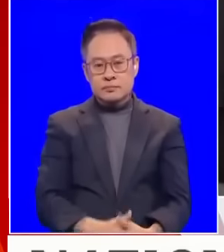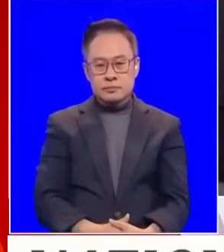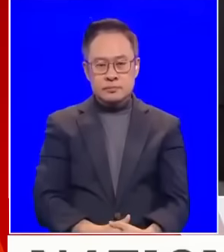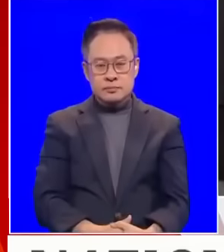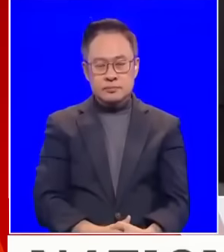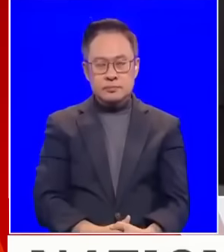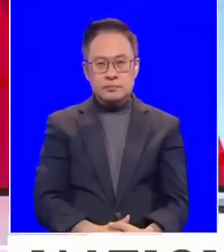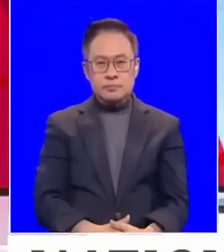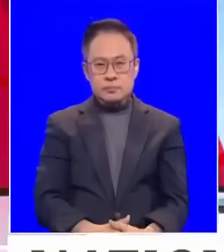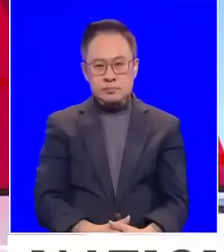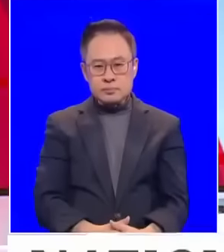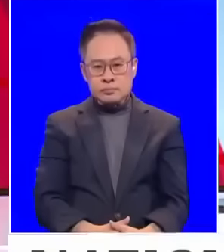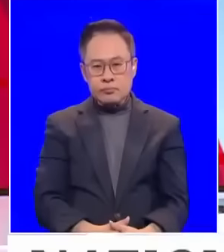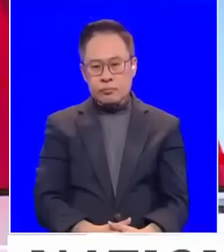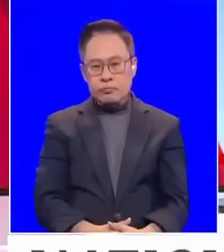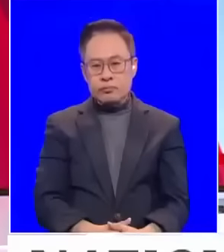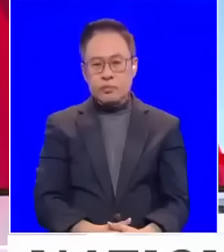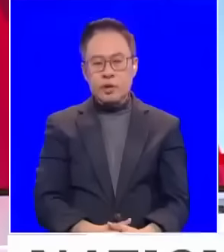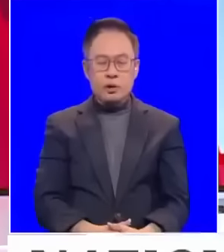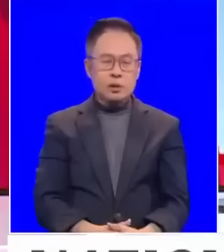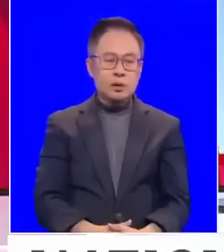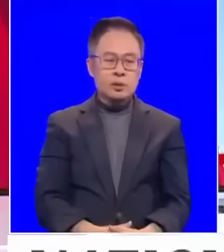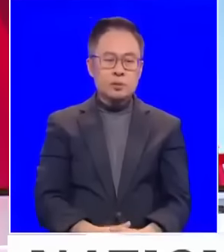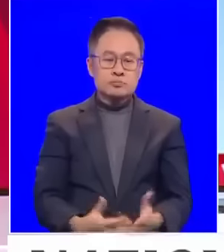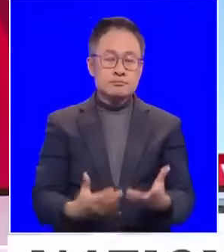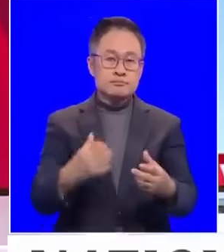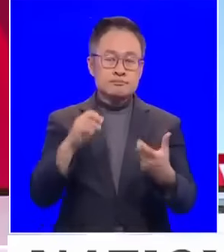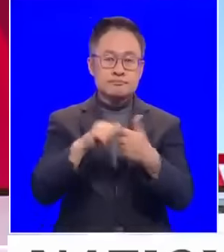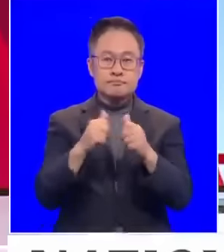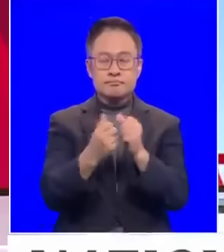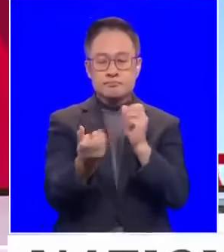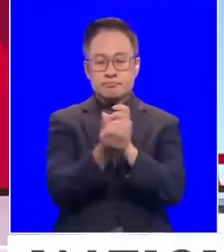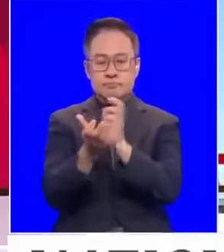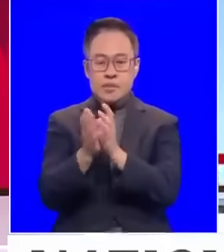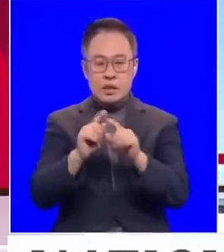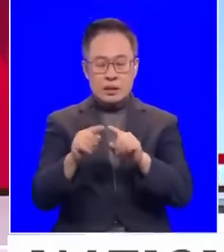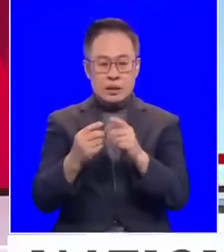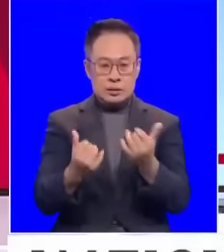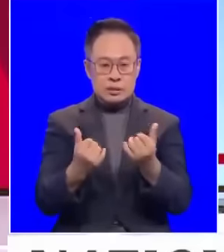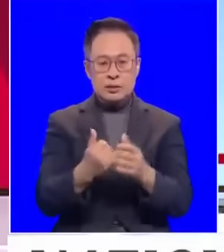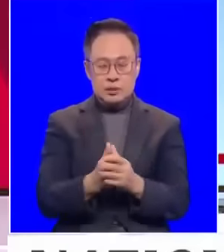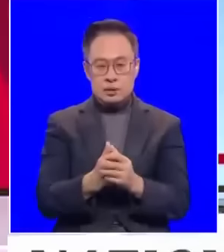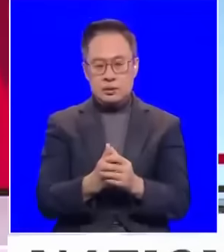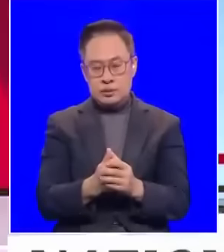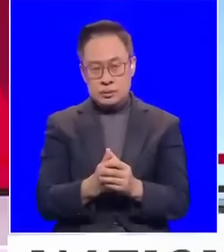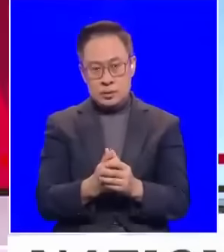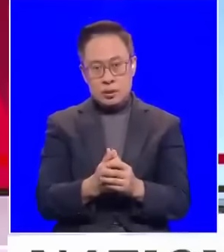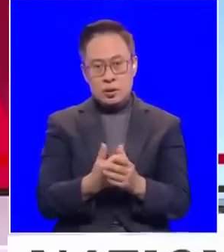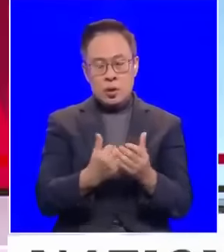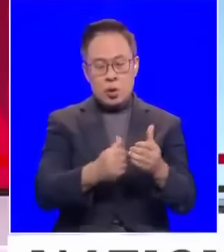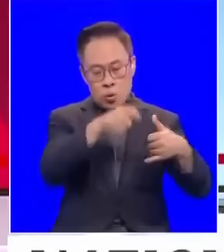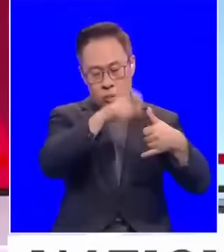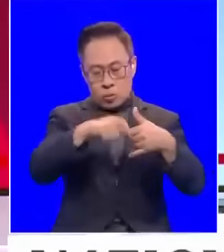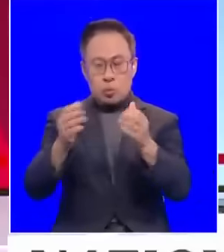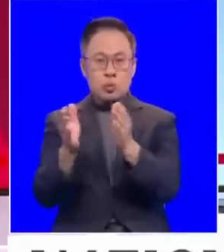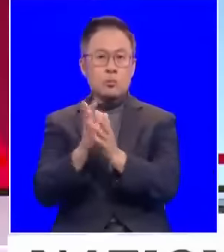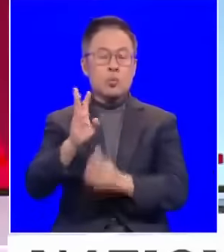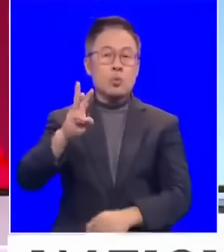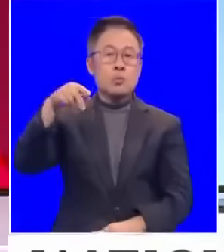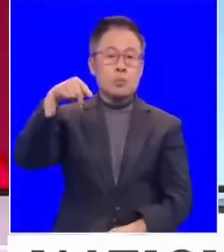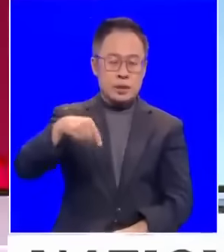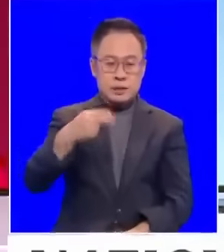ทยค่ะโอ้โหก็ทำงานกันเต็มที่นะโหคดีเยอะมากนะ 6,000 กว่าคนแล้ว ใช่นะคะแล้วก็อีกประเด็นนึงก็คือคลิป